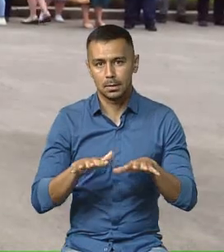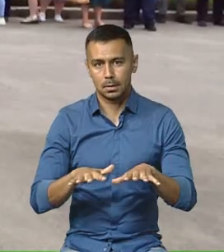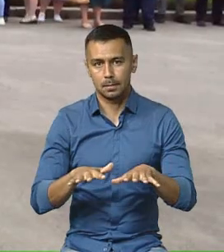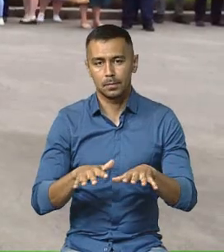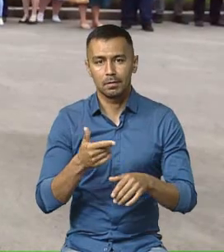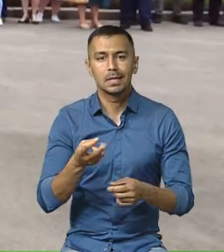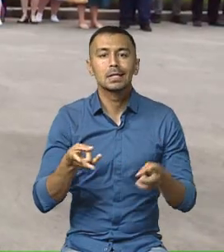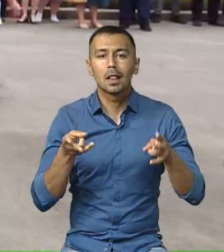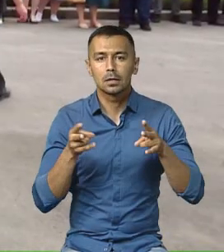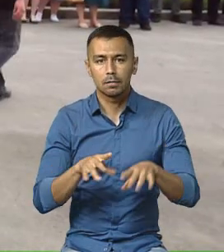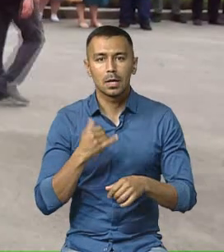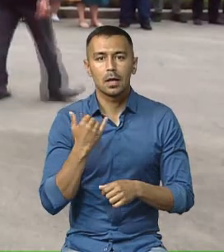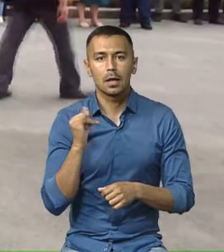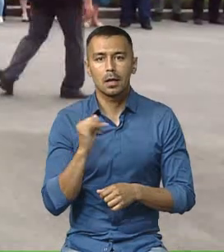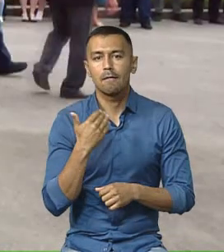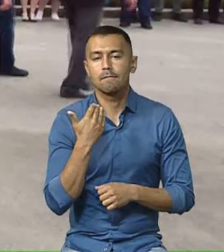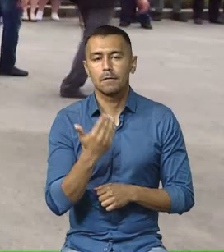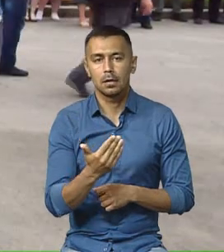локацію, він залишався і